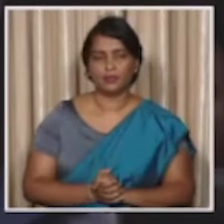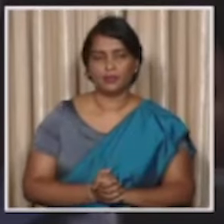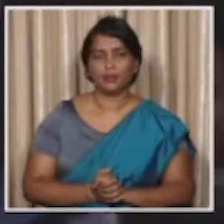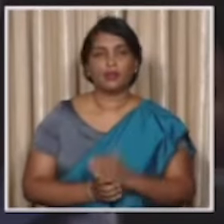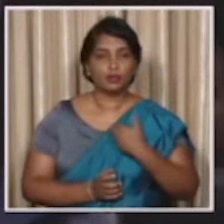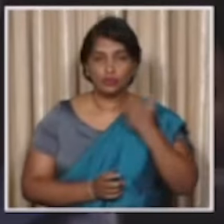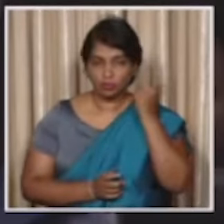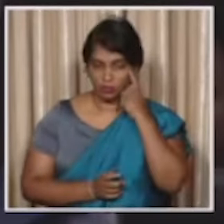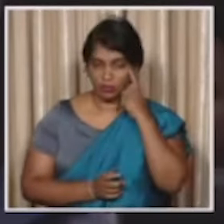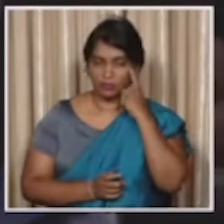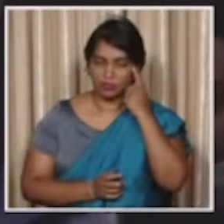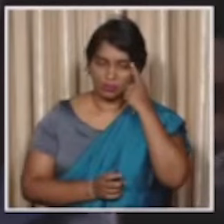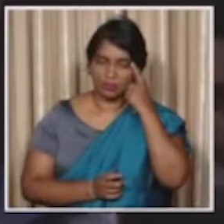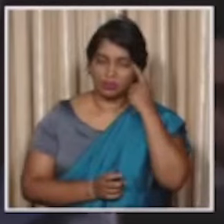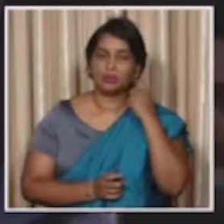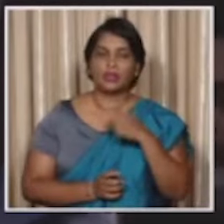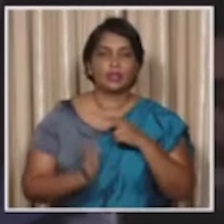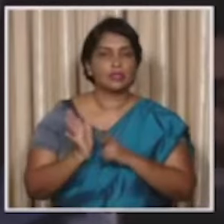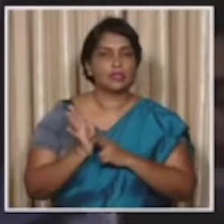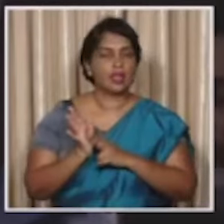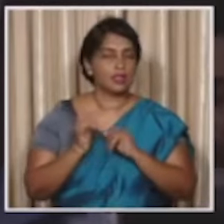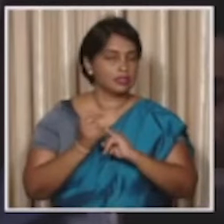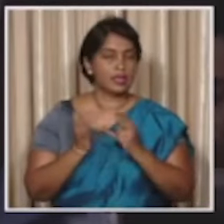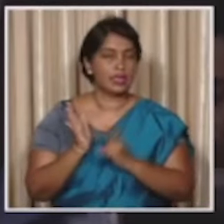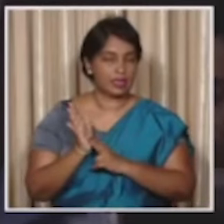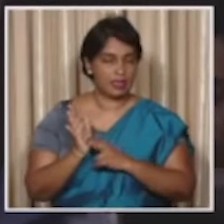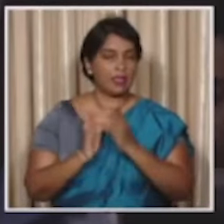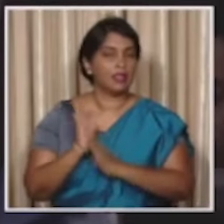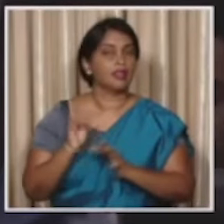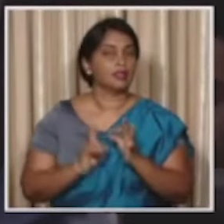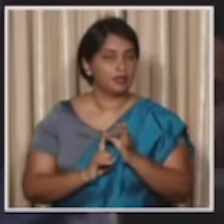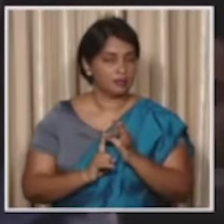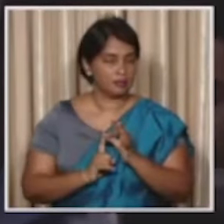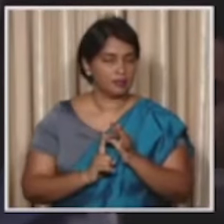අපි දන්නවා සනත් නිශාන්ත ඇමතිතුමා